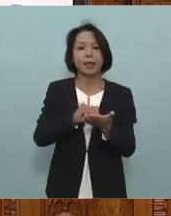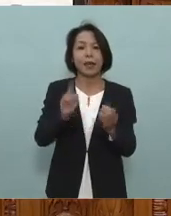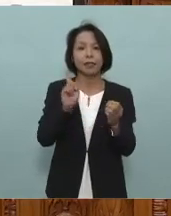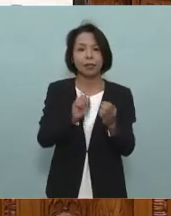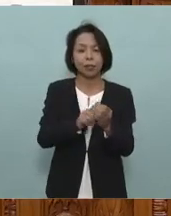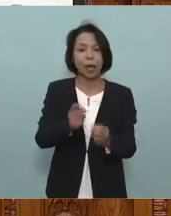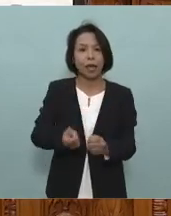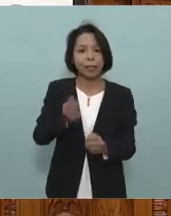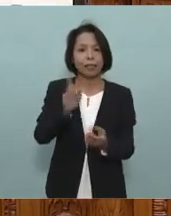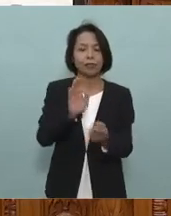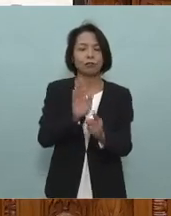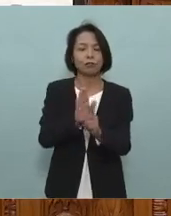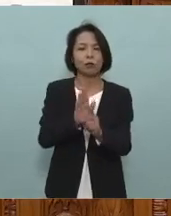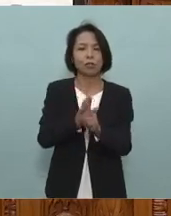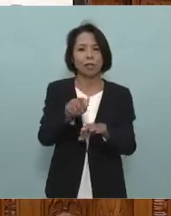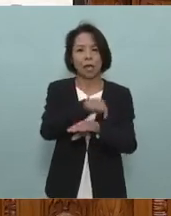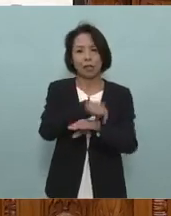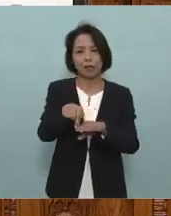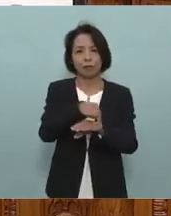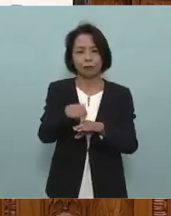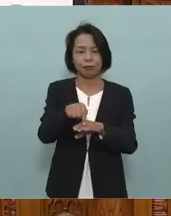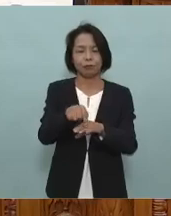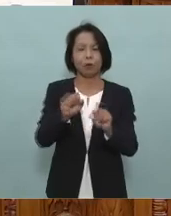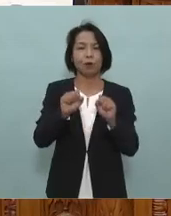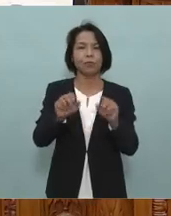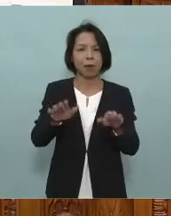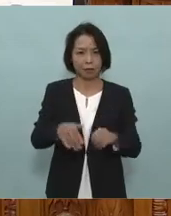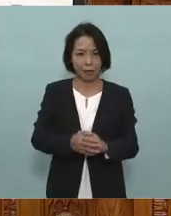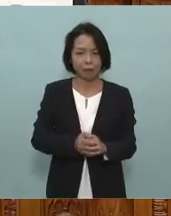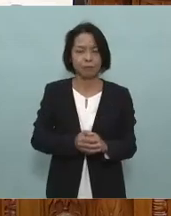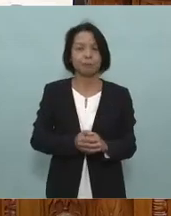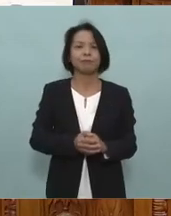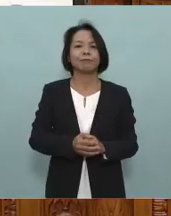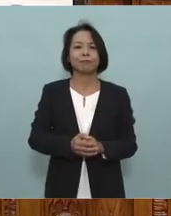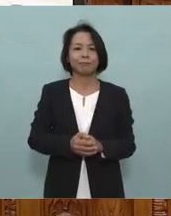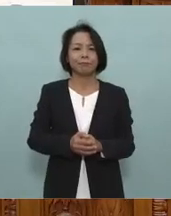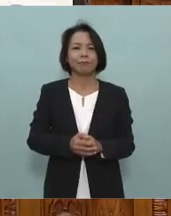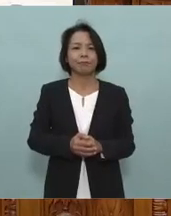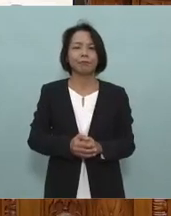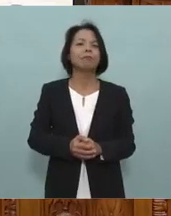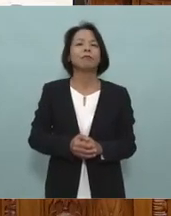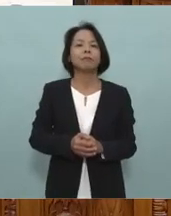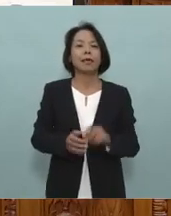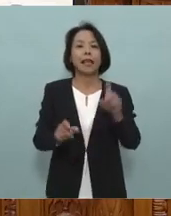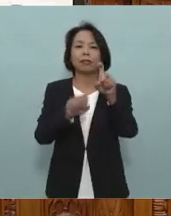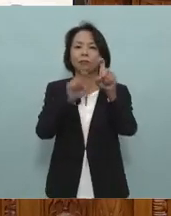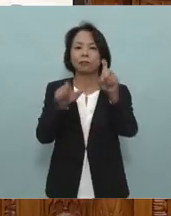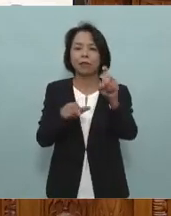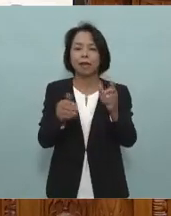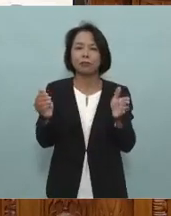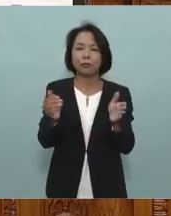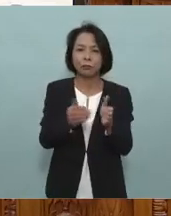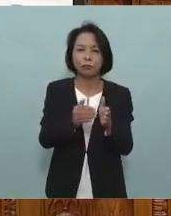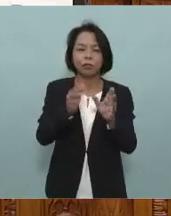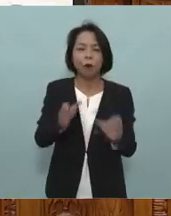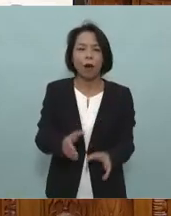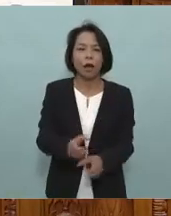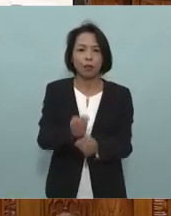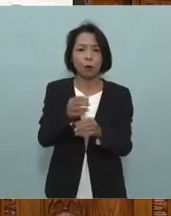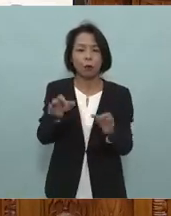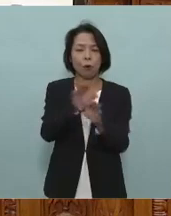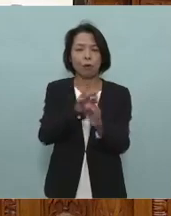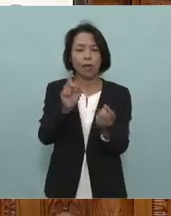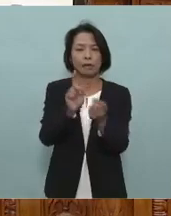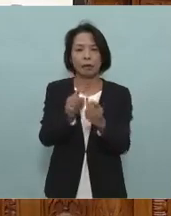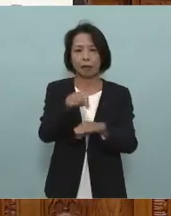支援策を工事しました間を開けることなく今月中に総合経済対策を